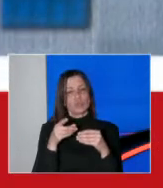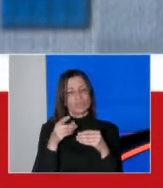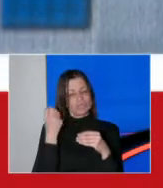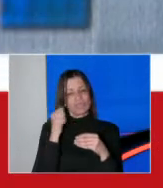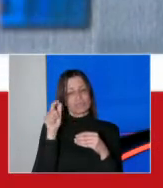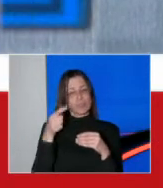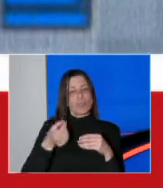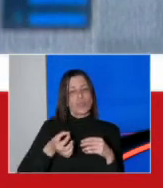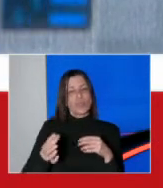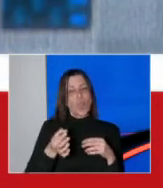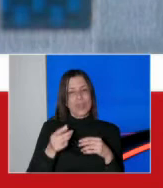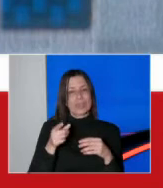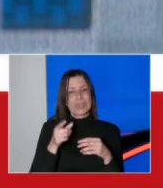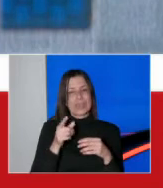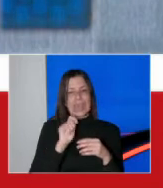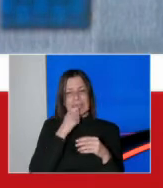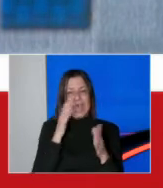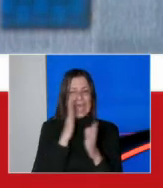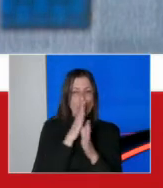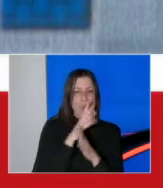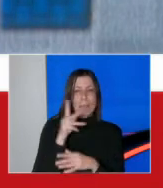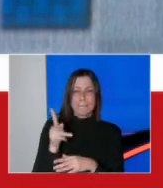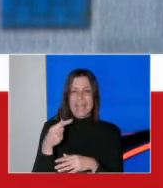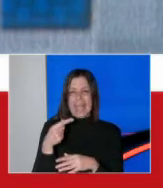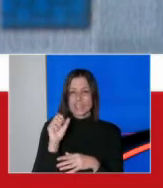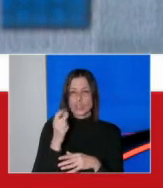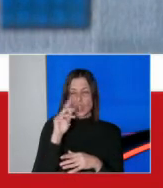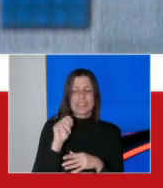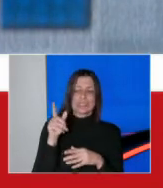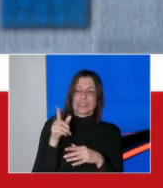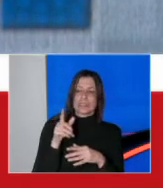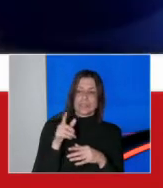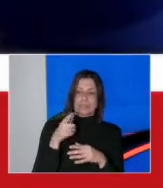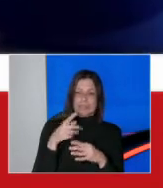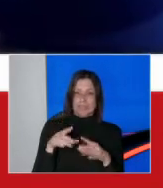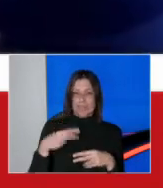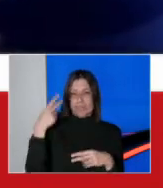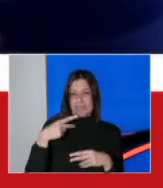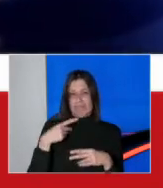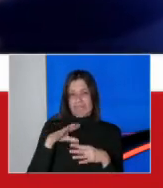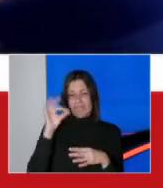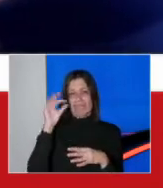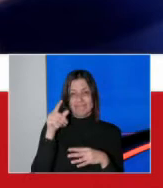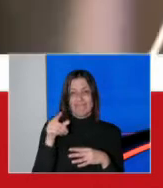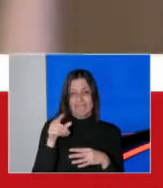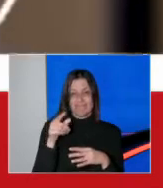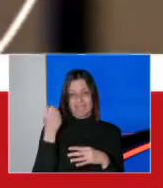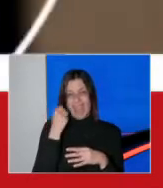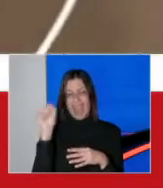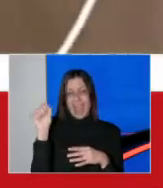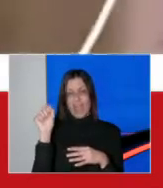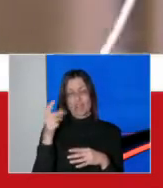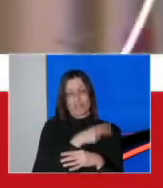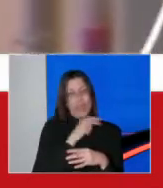פגסוס. ביומיים האחרונים התגלו חריגות שבמשטרה מסרבים לפרט אודותיהן. היועץ המשפטי